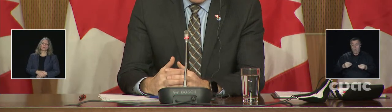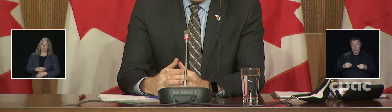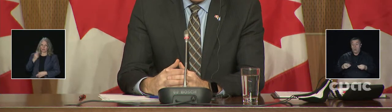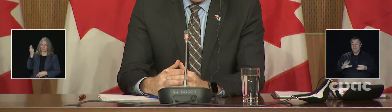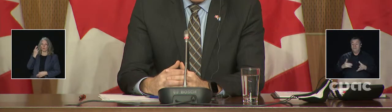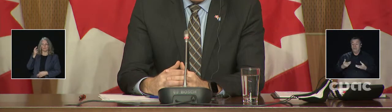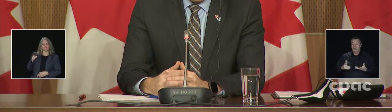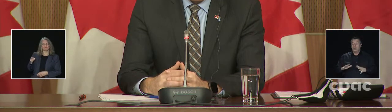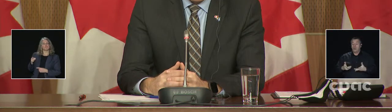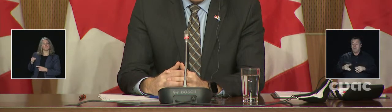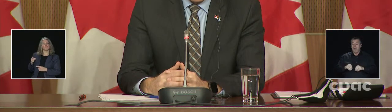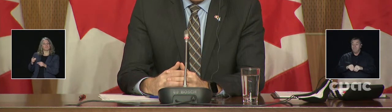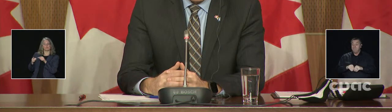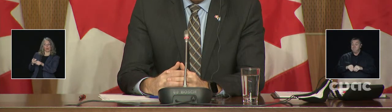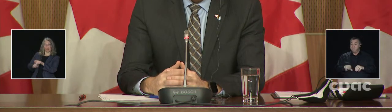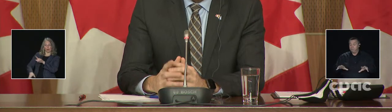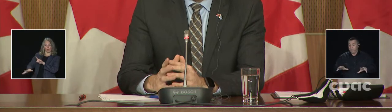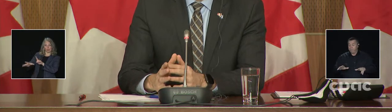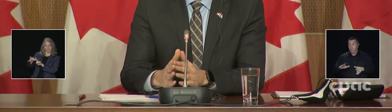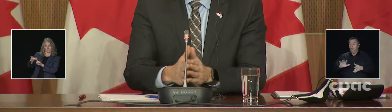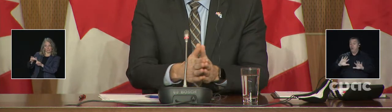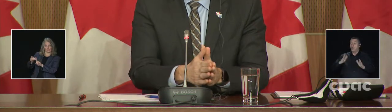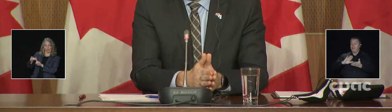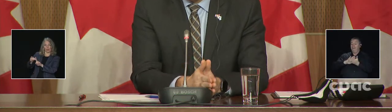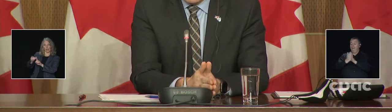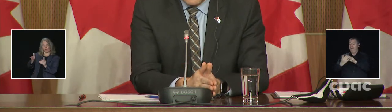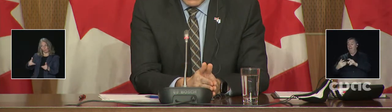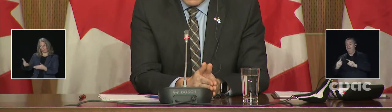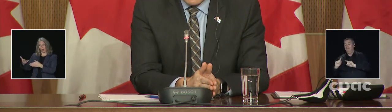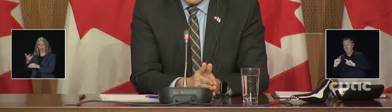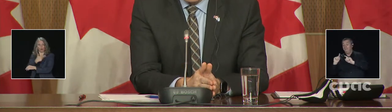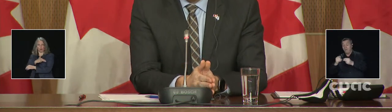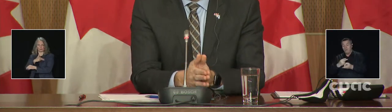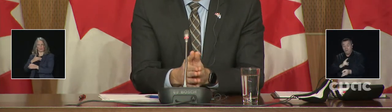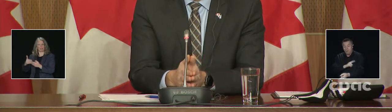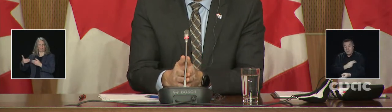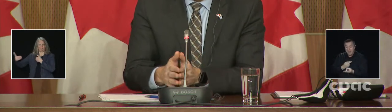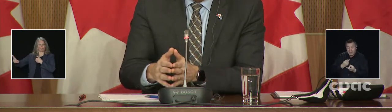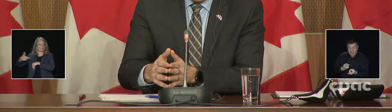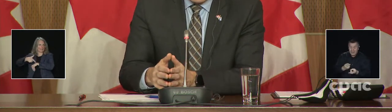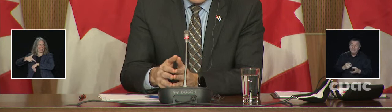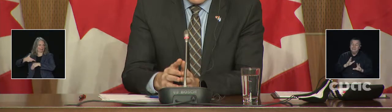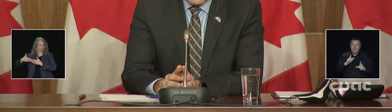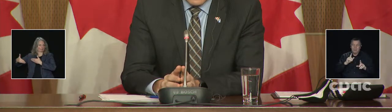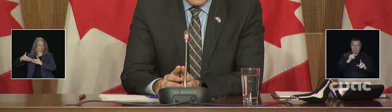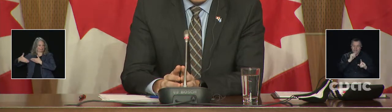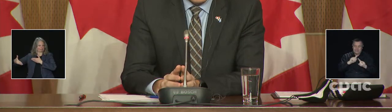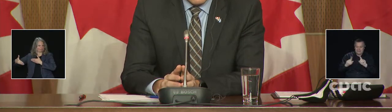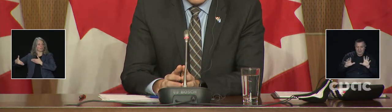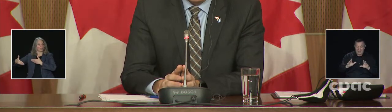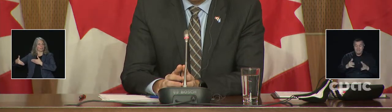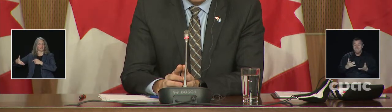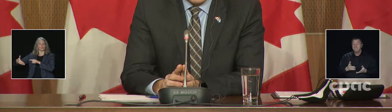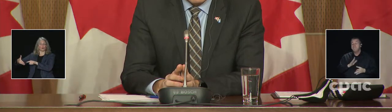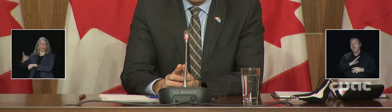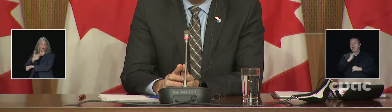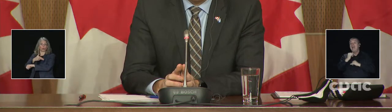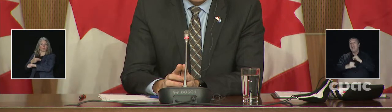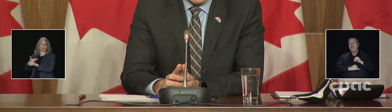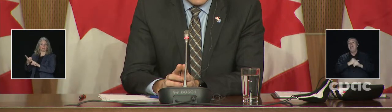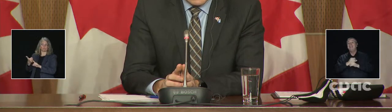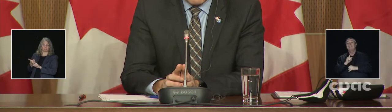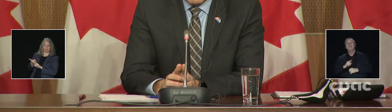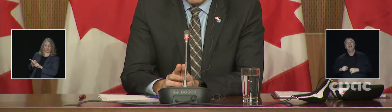l'évolution des maladies et donc des hospitalisations. Ça, c'est sur le plan domestique. Sur le plan international, la situation